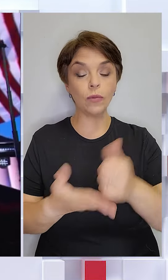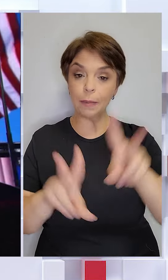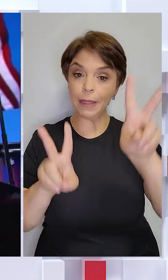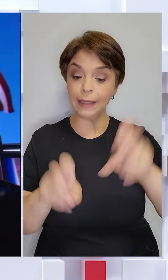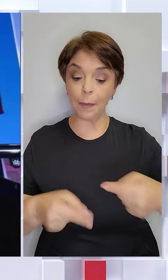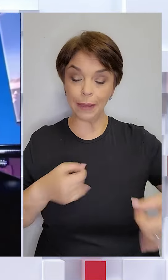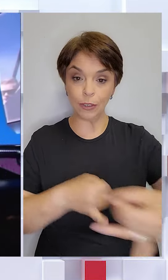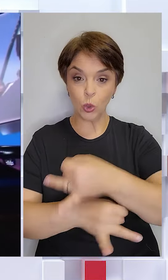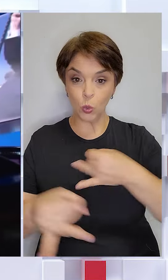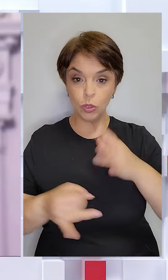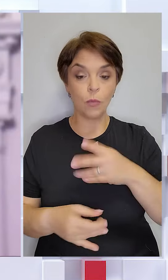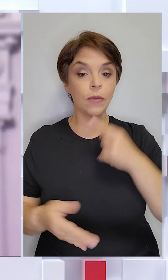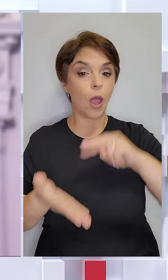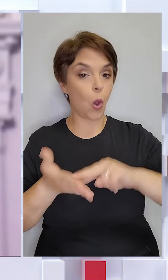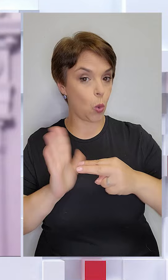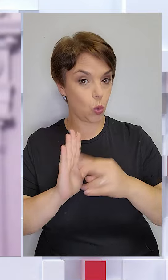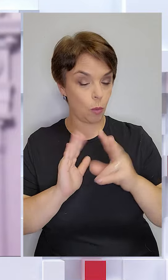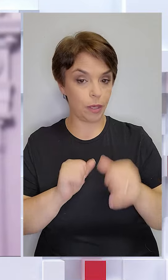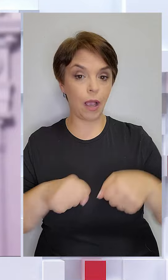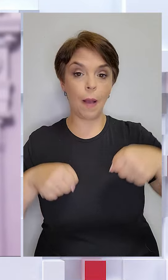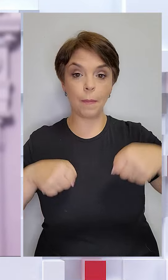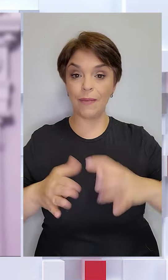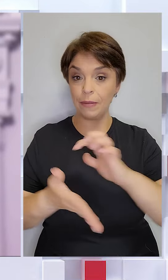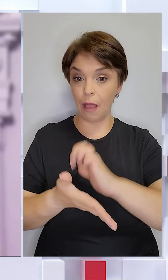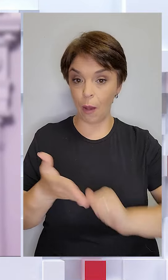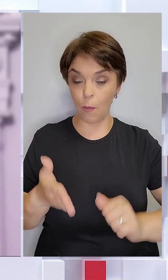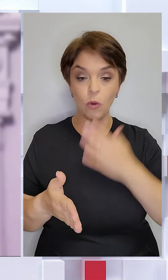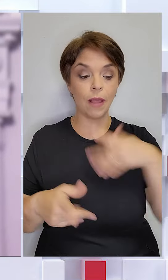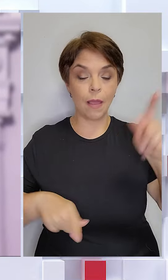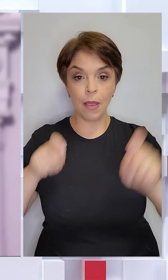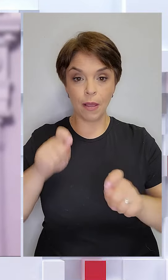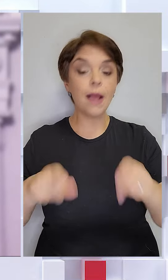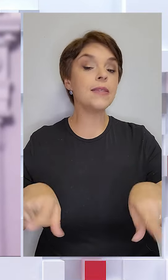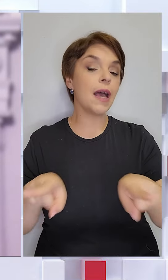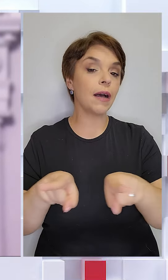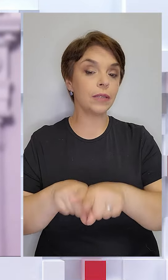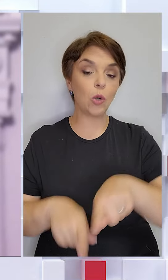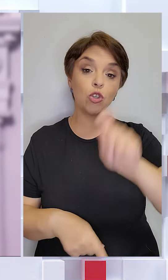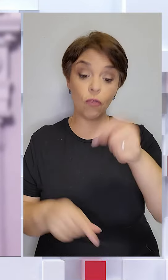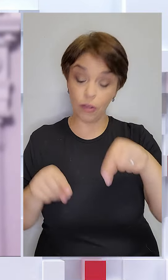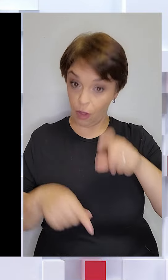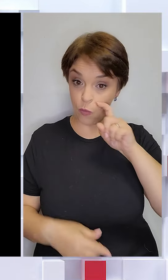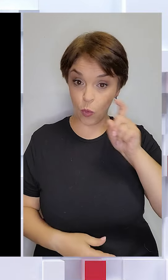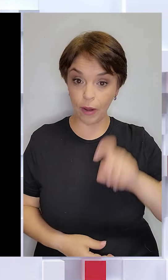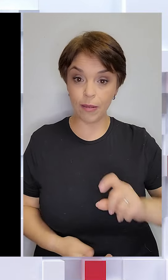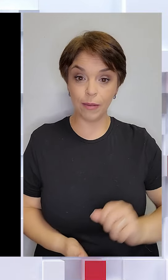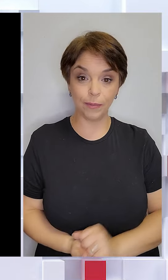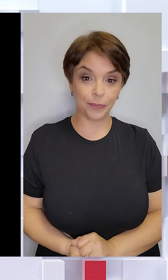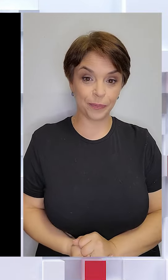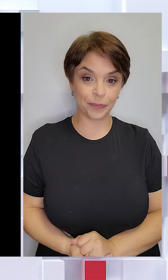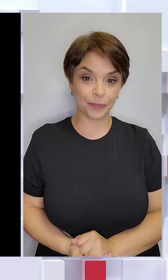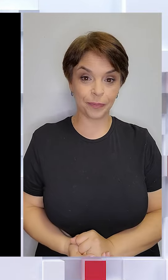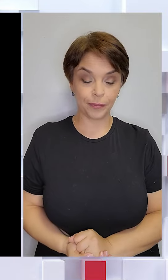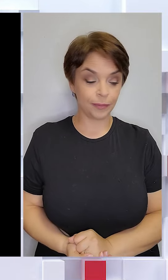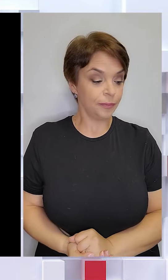темами дискусій будуть економіка, права на аборти, імміграція, а також війна в Україні.